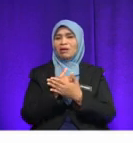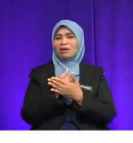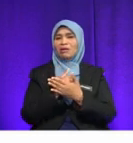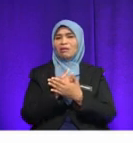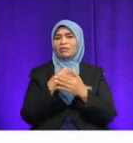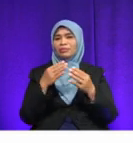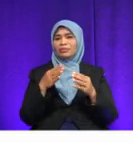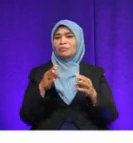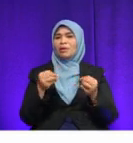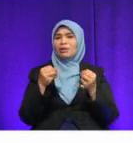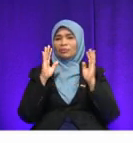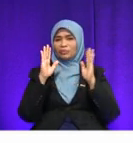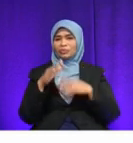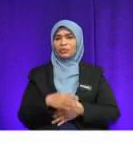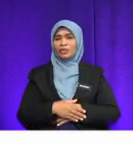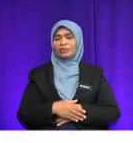masjid